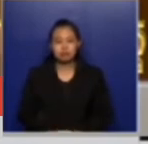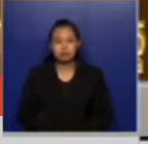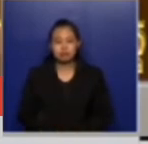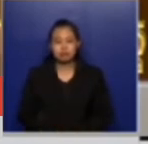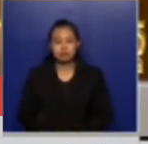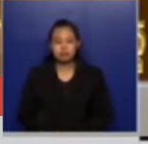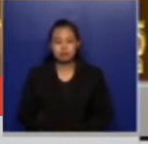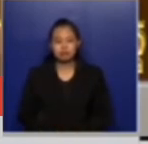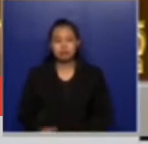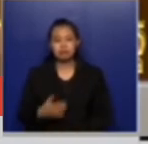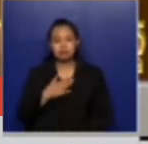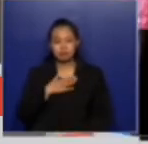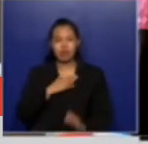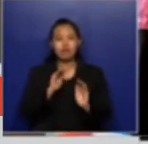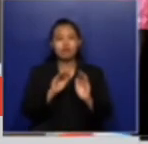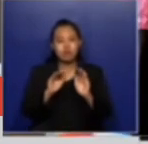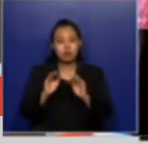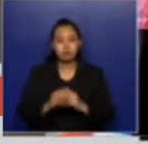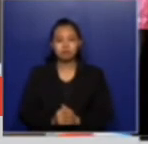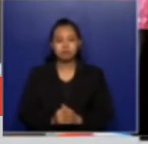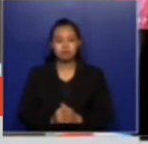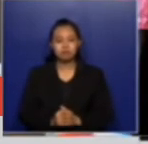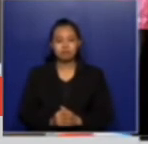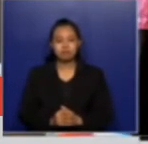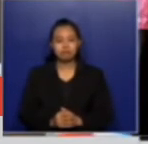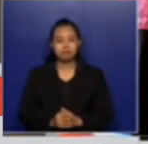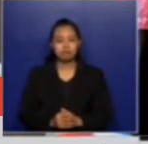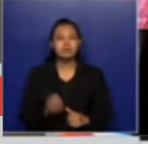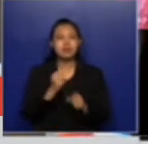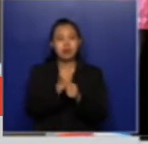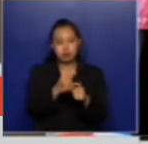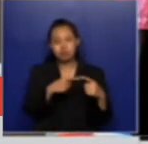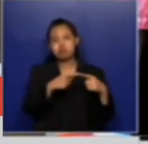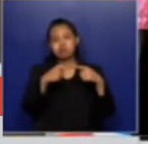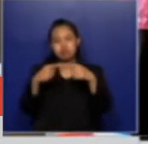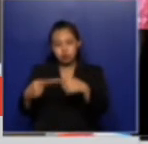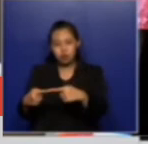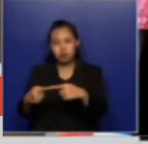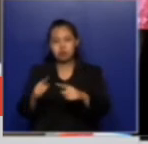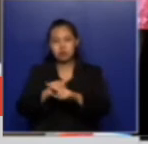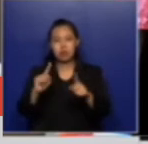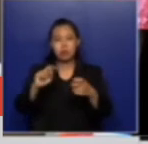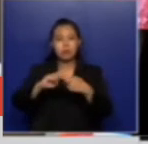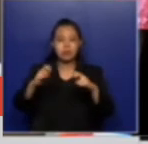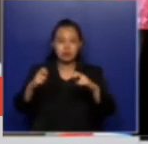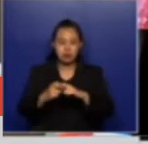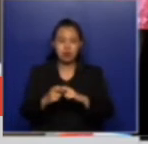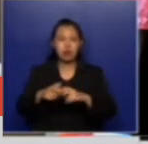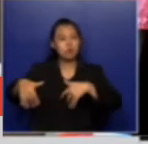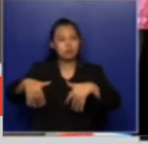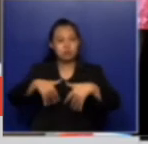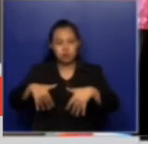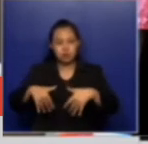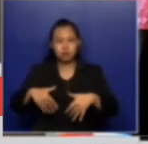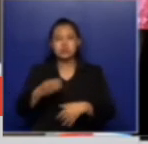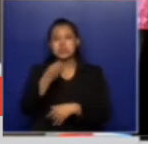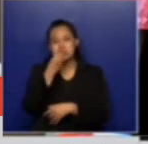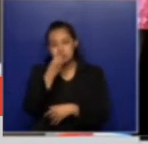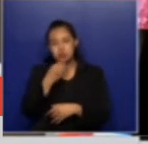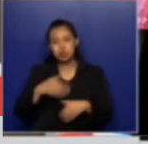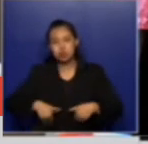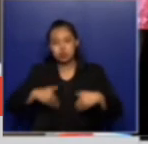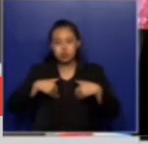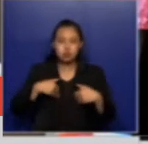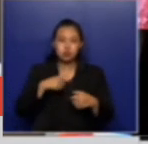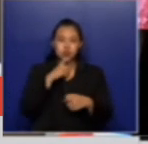ฉะนั้นผมอยากฝากท่านนายกนะครับว่าท่านทำต่อไปเถอะครับแต่ว่าปัญหาปากท้องของพี่น้องประชาชนนี่ต้อง